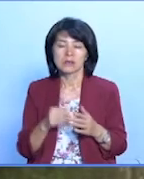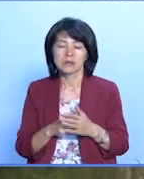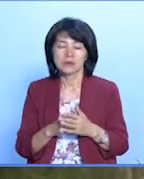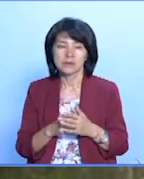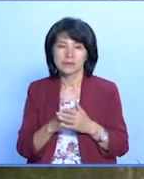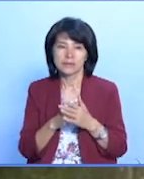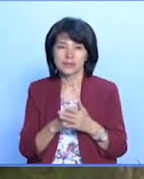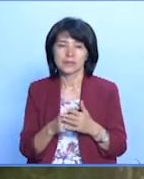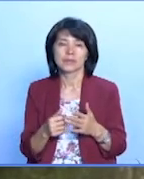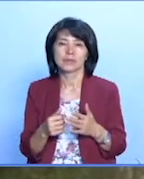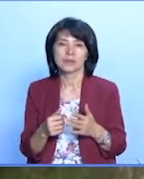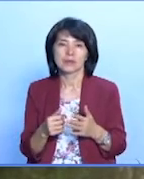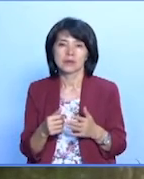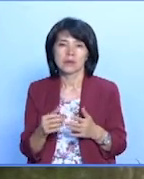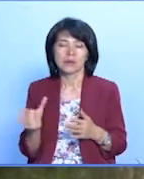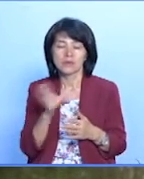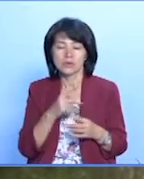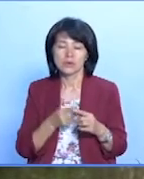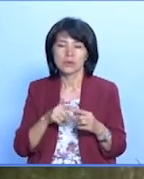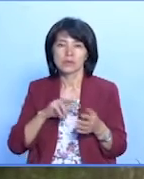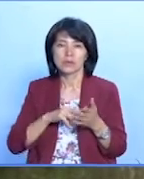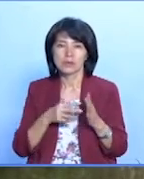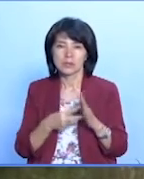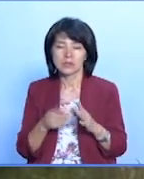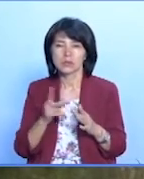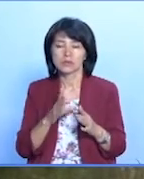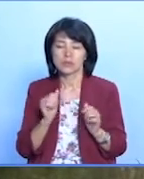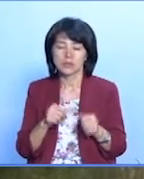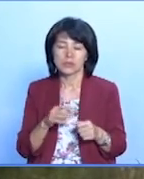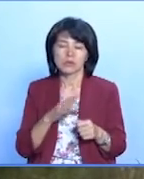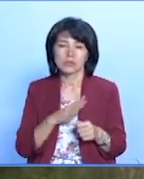шараларымызды қолымыздан келгенше өткізіп, қолдау жасаймыз дейміз.